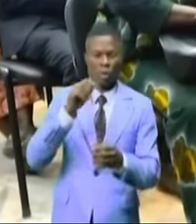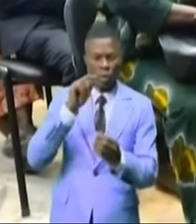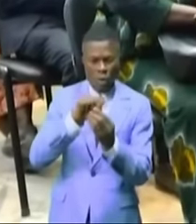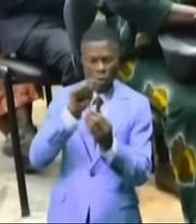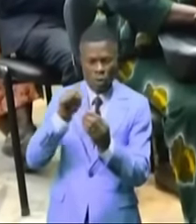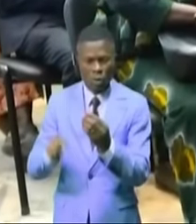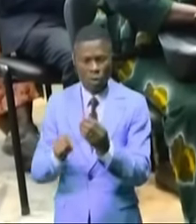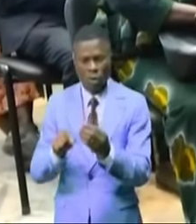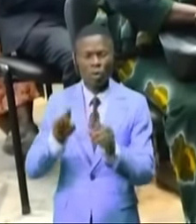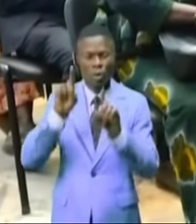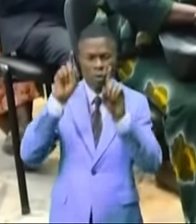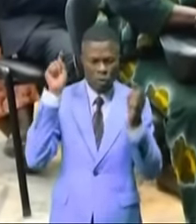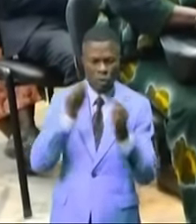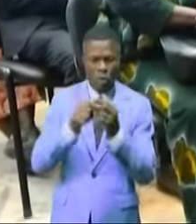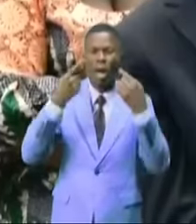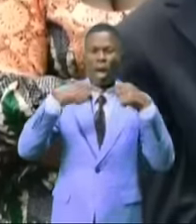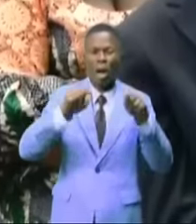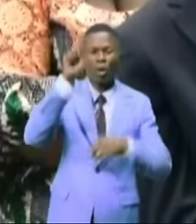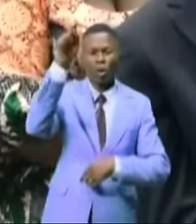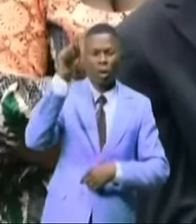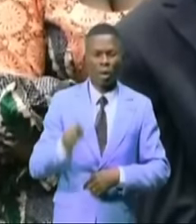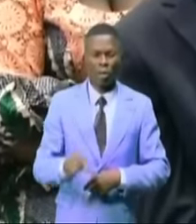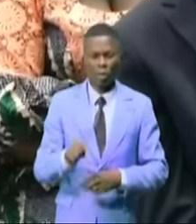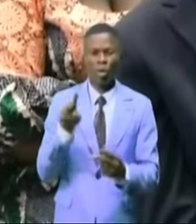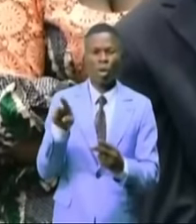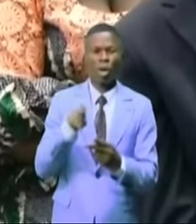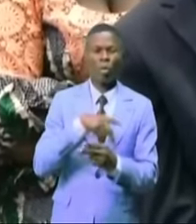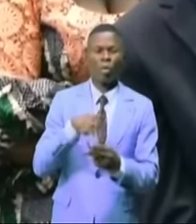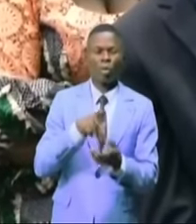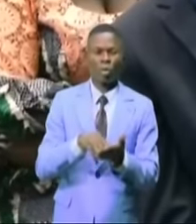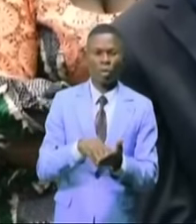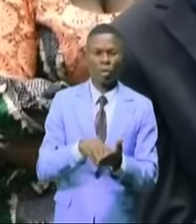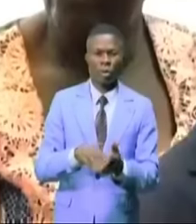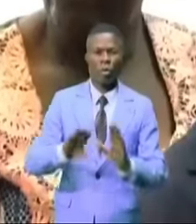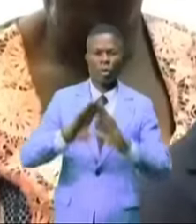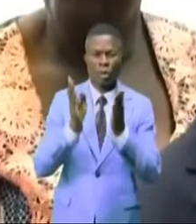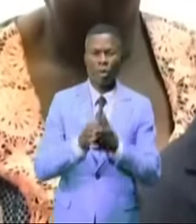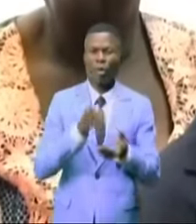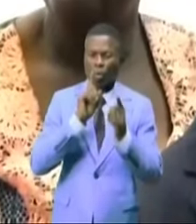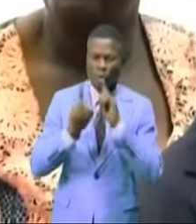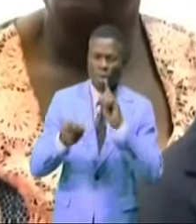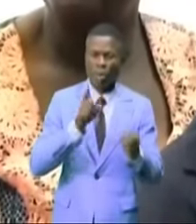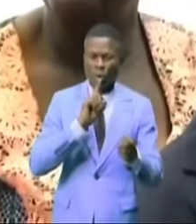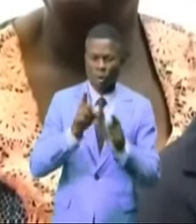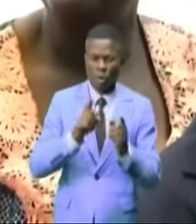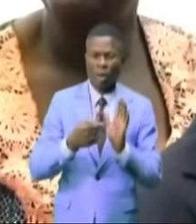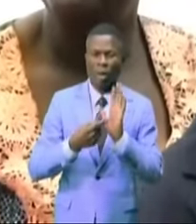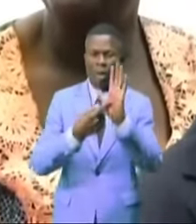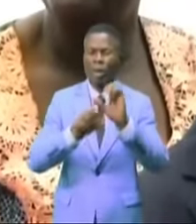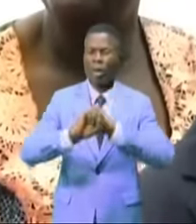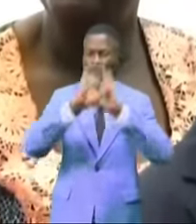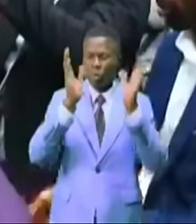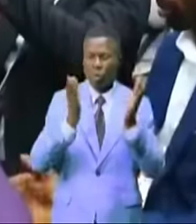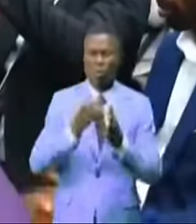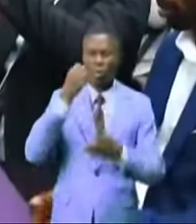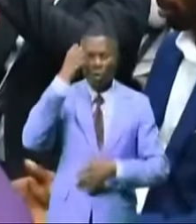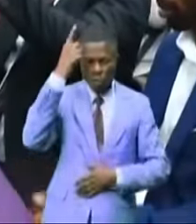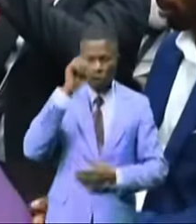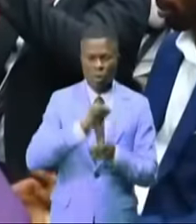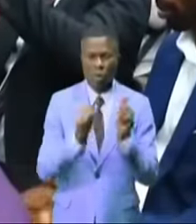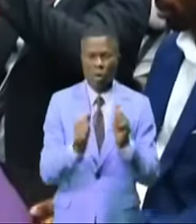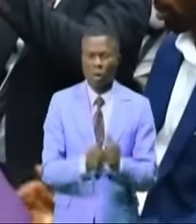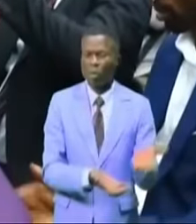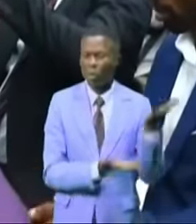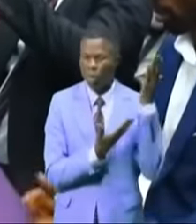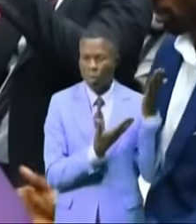compilation jusqu'à la publication des résultats provisoires. Et les échanges qui s'en sont suivis ont éclairé la lanterne de l'assistance sur quelques